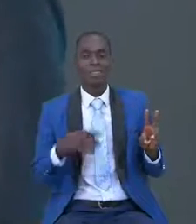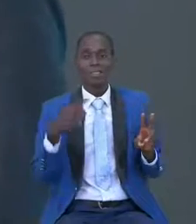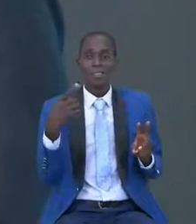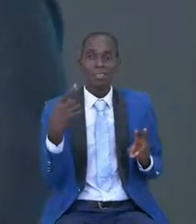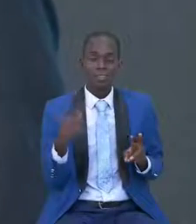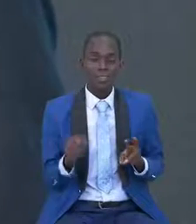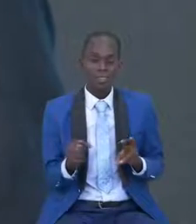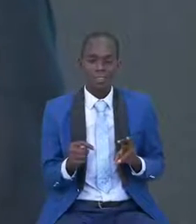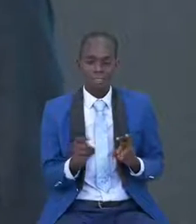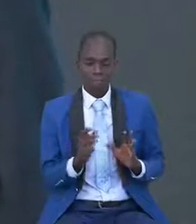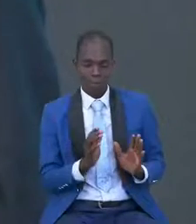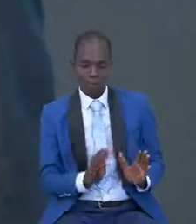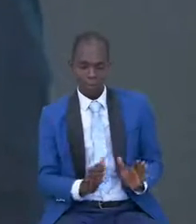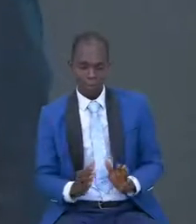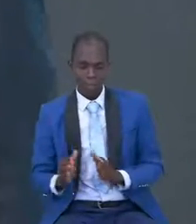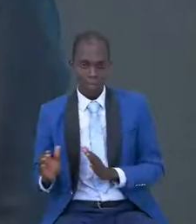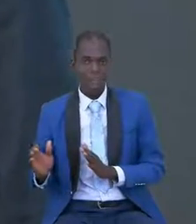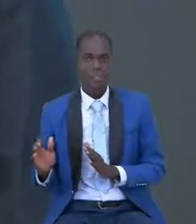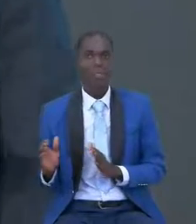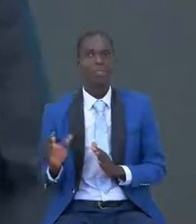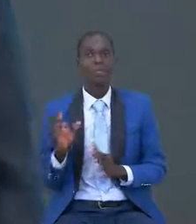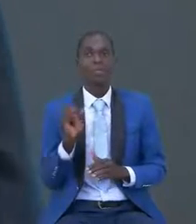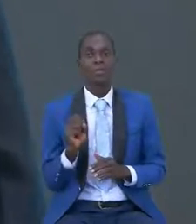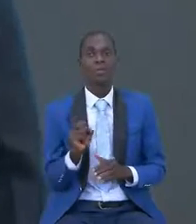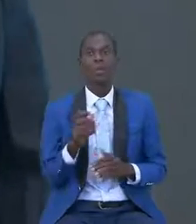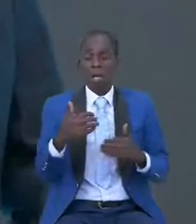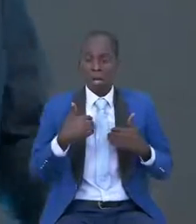Ils avaient leur complot et leur plan. Mais,